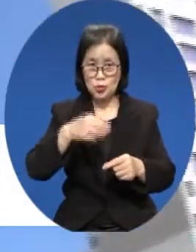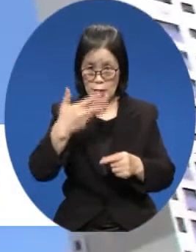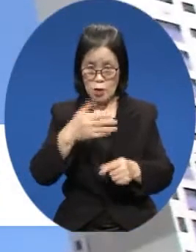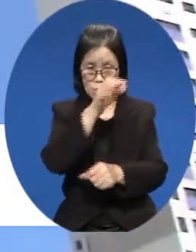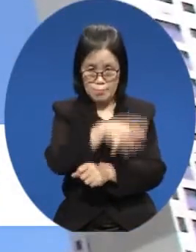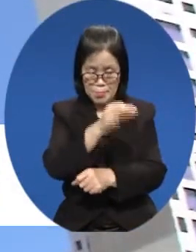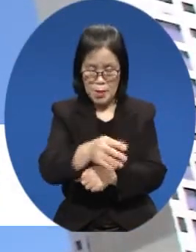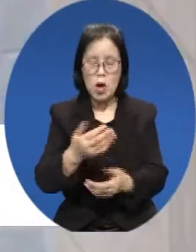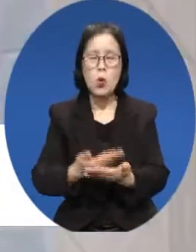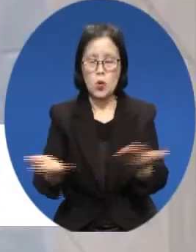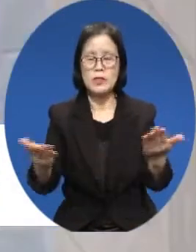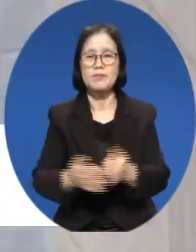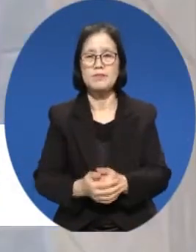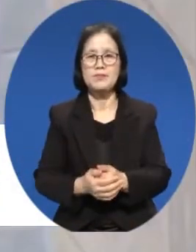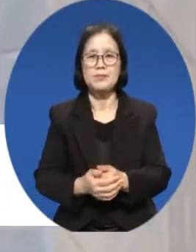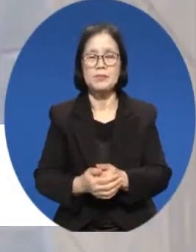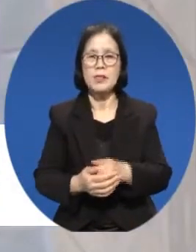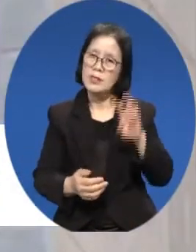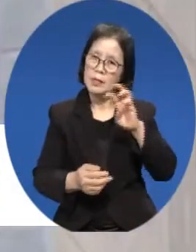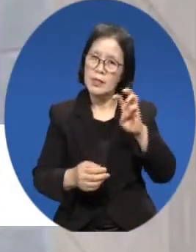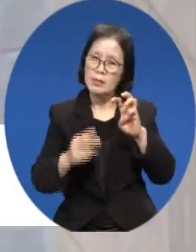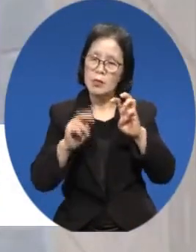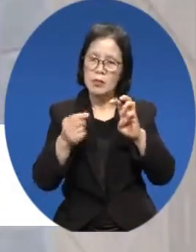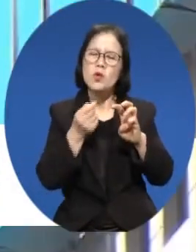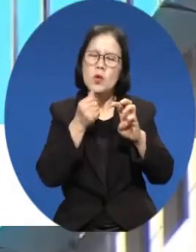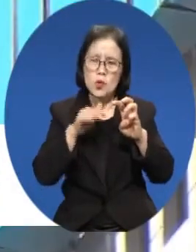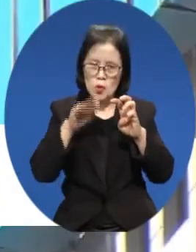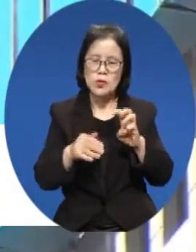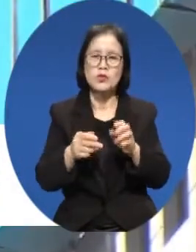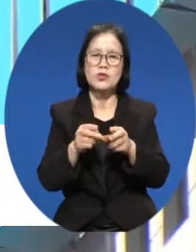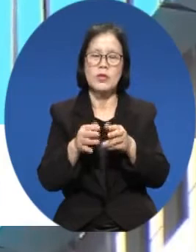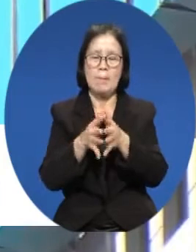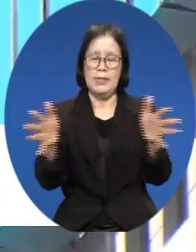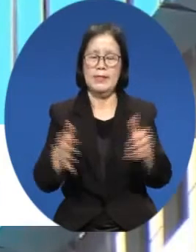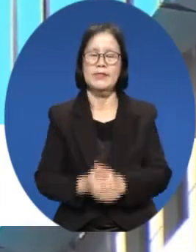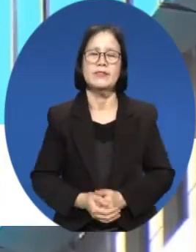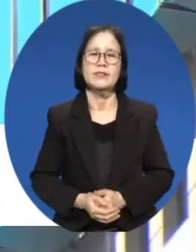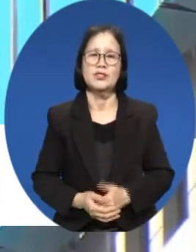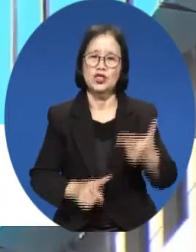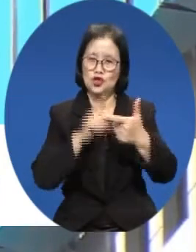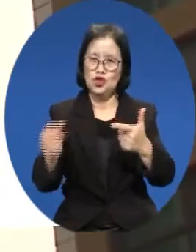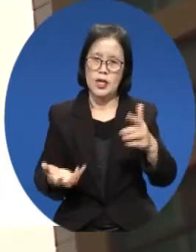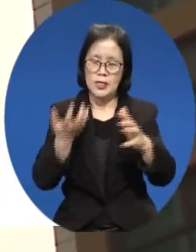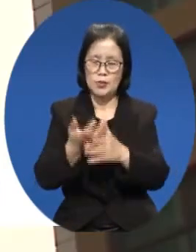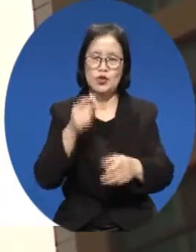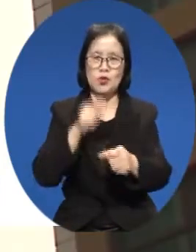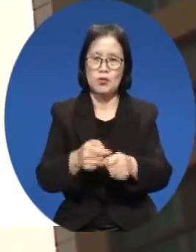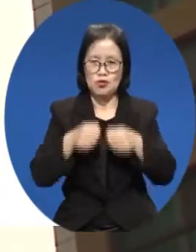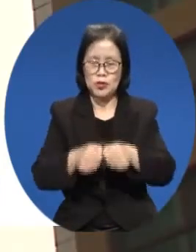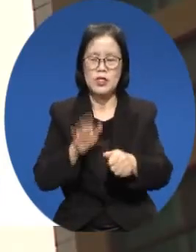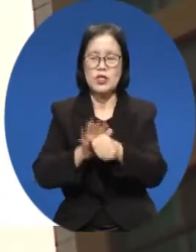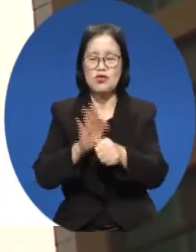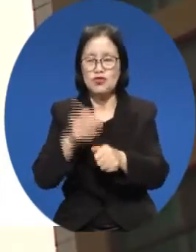공급할 계획으로 주로 30 제곱미터 규모의 소형 아파트임 오는 6월 입주를 목표로 구체적 지원